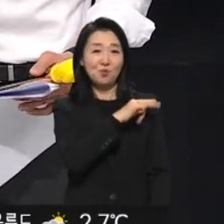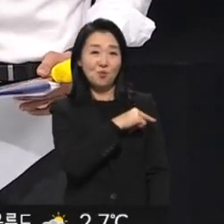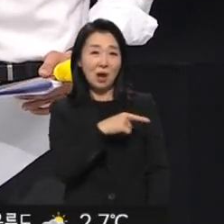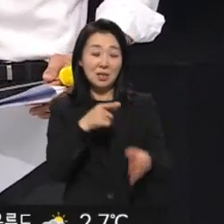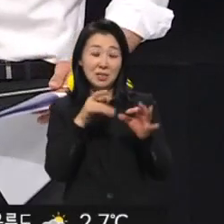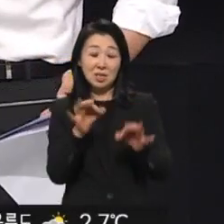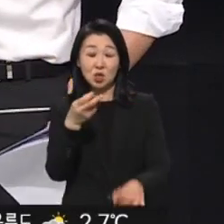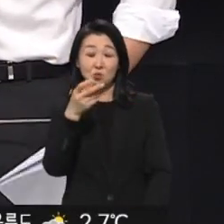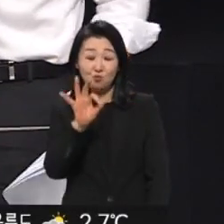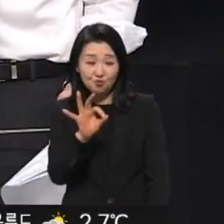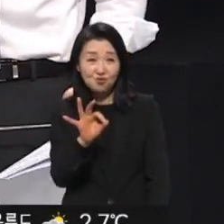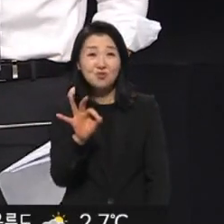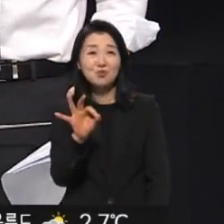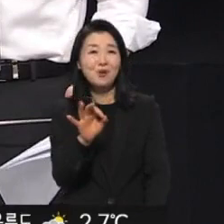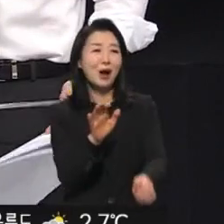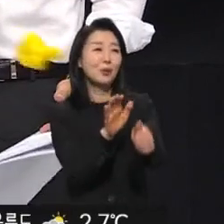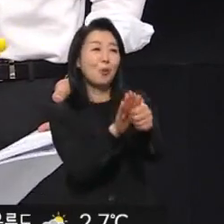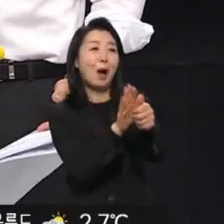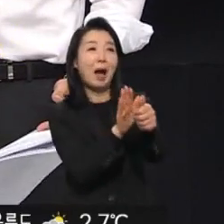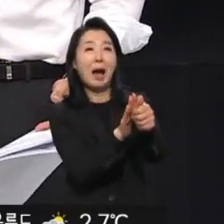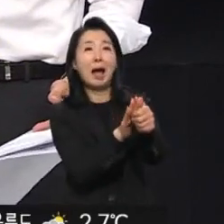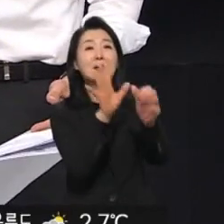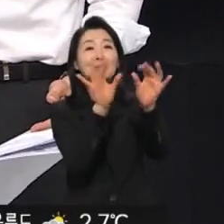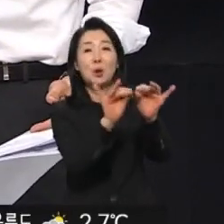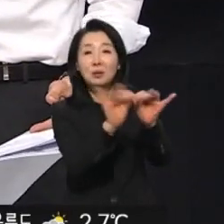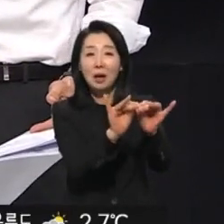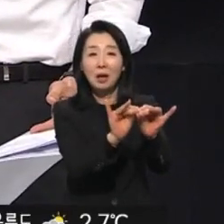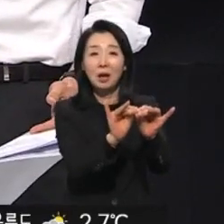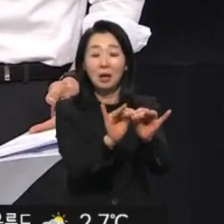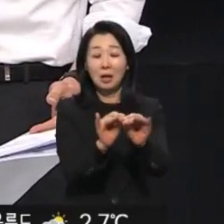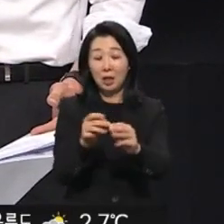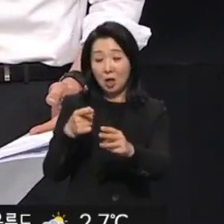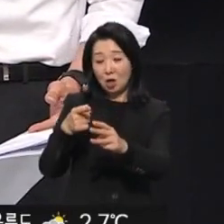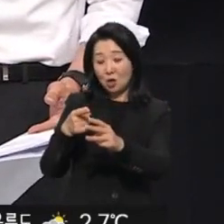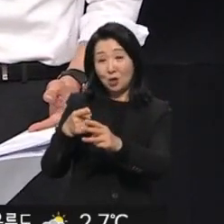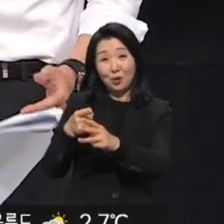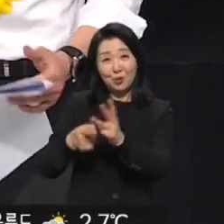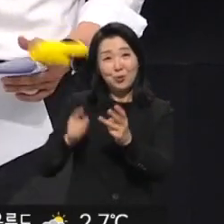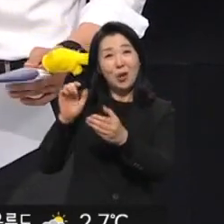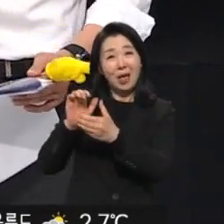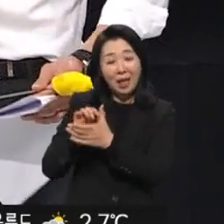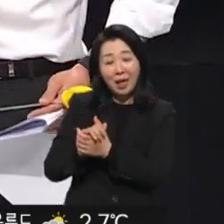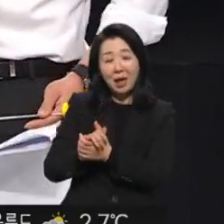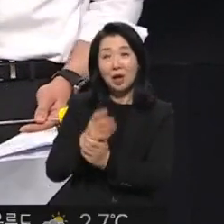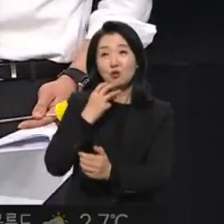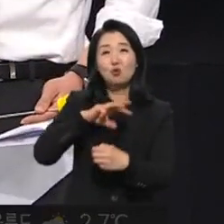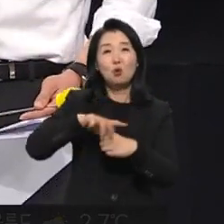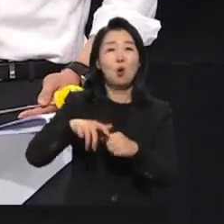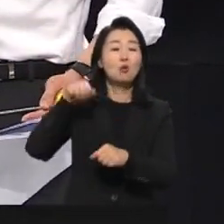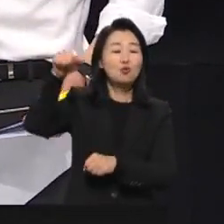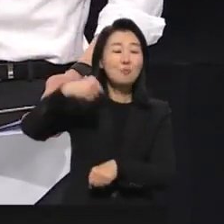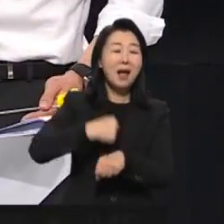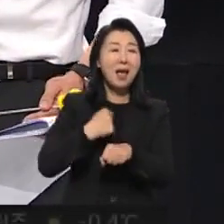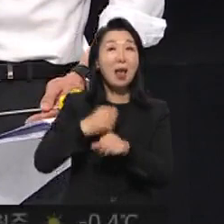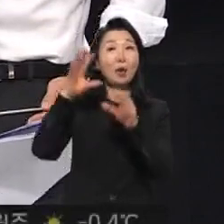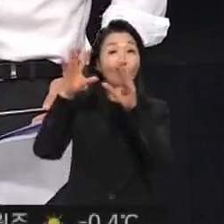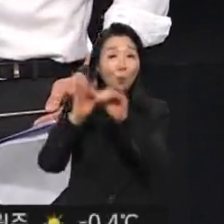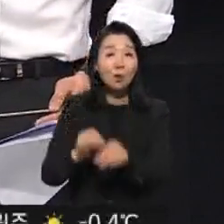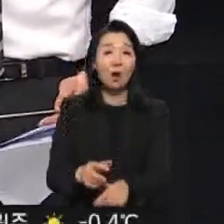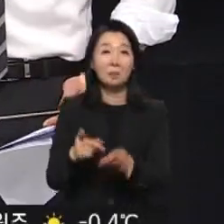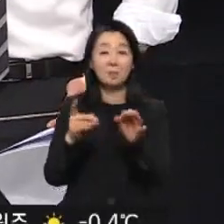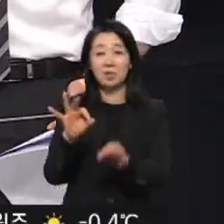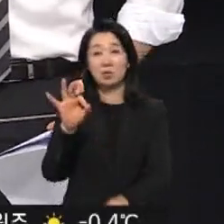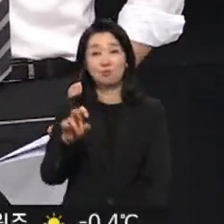의원의 말에 적극 동조했습니다. 윤핵관들은 수도권으로 출마하란 윤 의원의 말에 공감을 나타냈는데요. 김웅 의원도